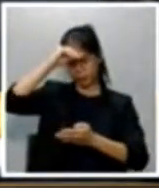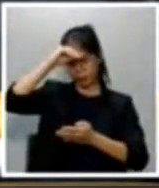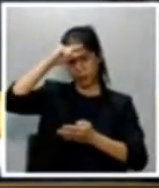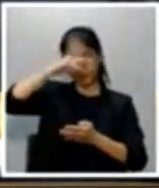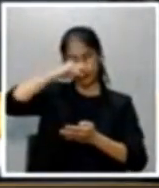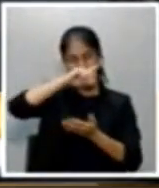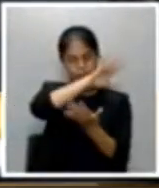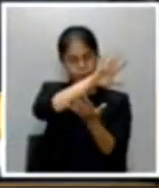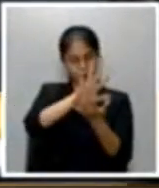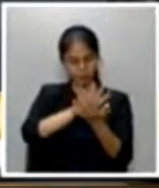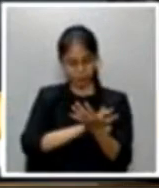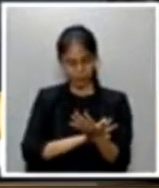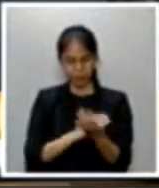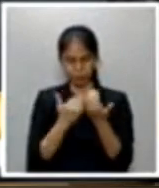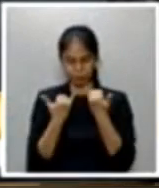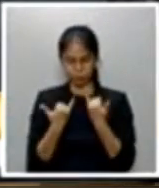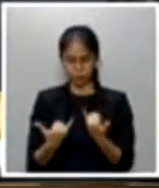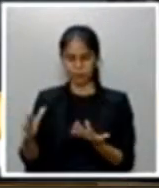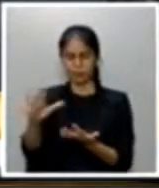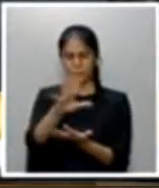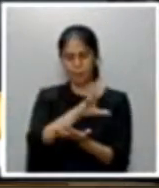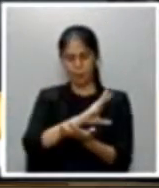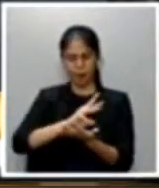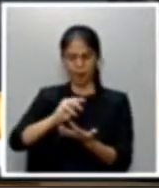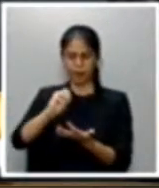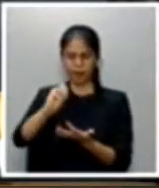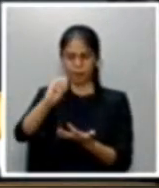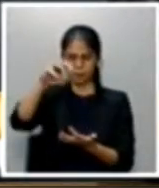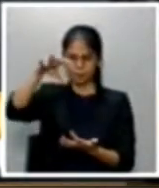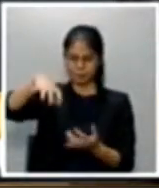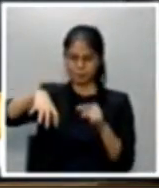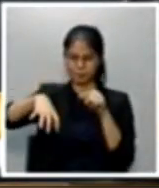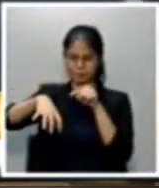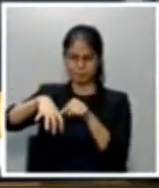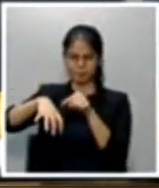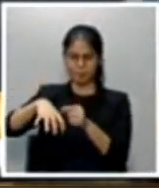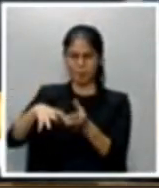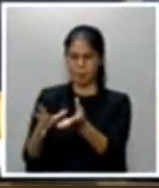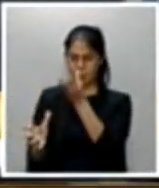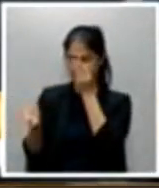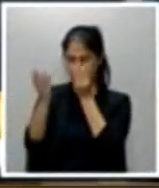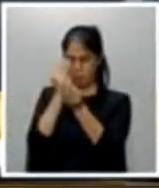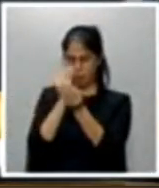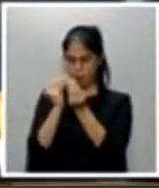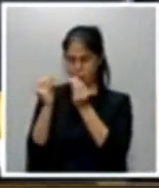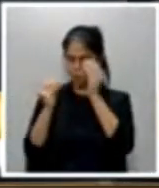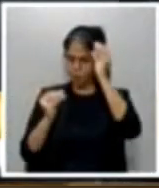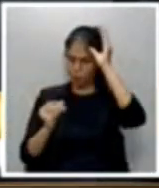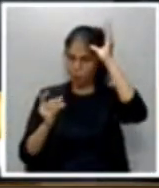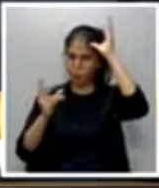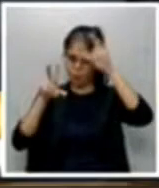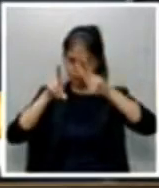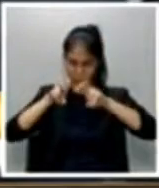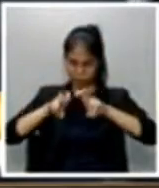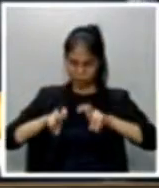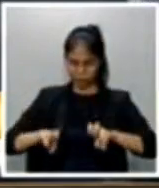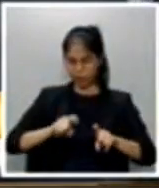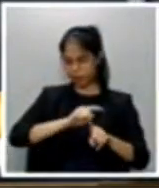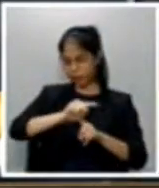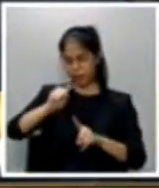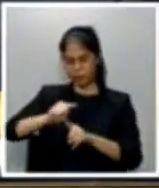ราะเราก็ทราบกันดีครับว่ามหาวิทยาลัยเนี่ยเป็นแหล่งของการเรียนรู้นะครับเป็นแหล่งการทำวิจัยนะ